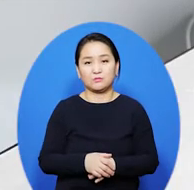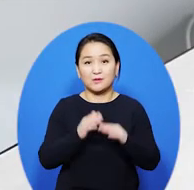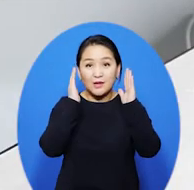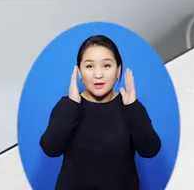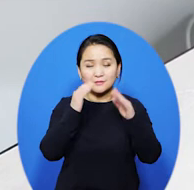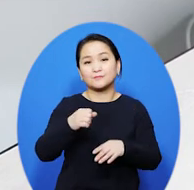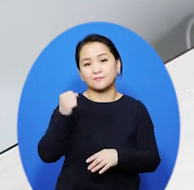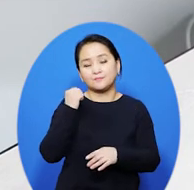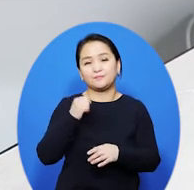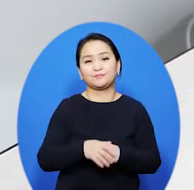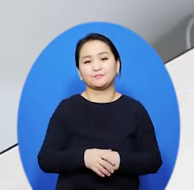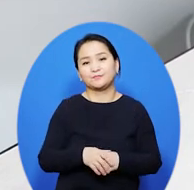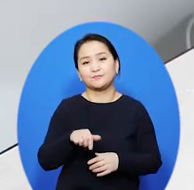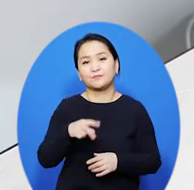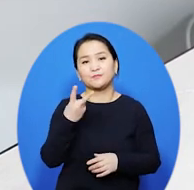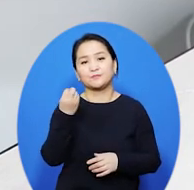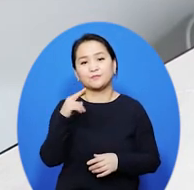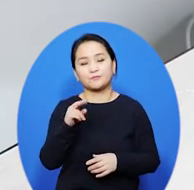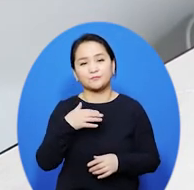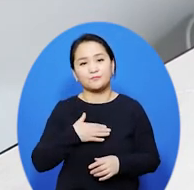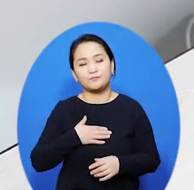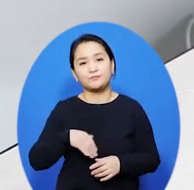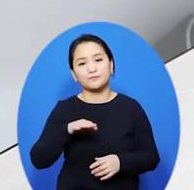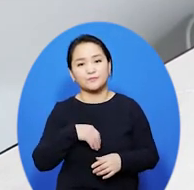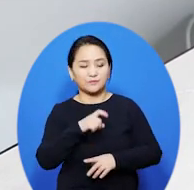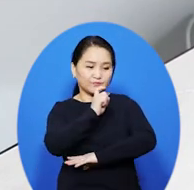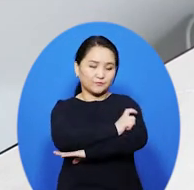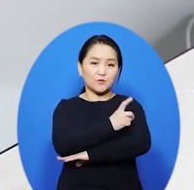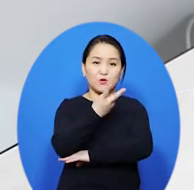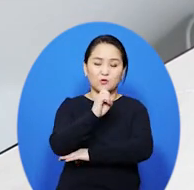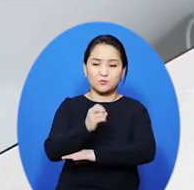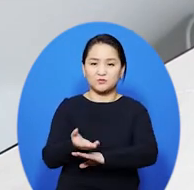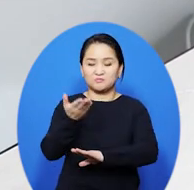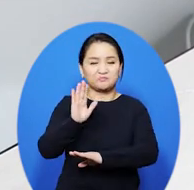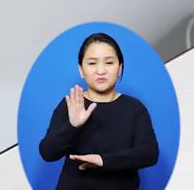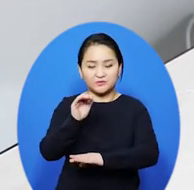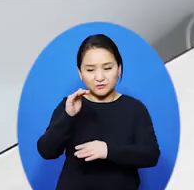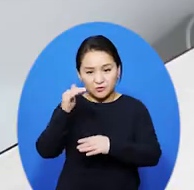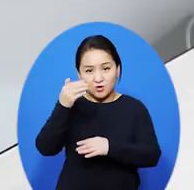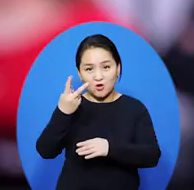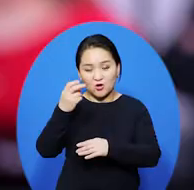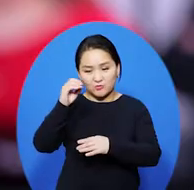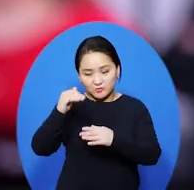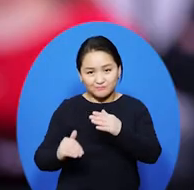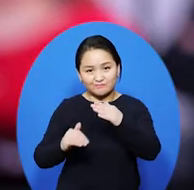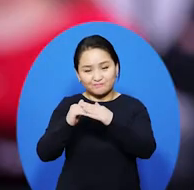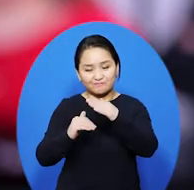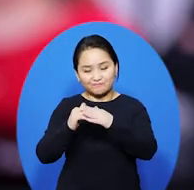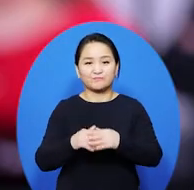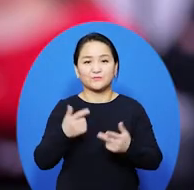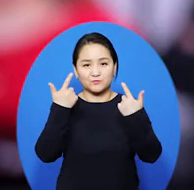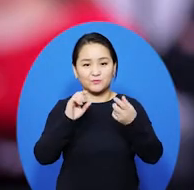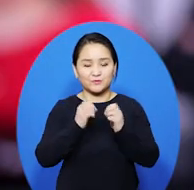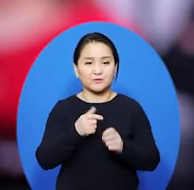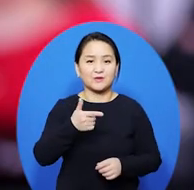бол сайн төвлөрч бол чаддаг. Тэгээд энэ үед болохоор бид нар болохоор хичээлүүдэд 20 минутаас илүүгүй хугацаагаар зохион